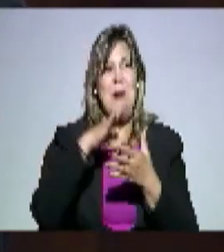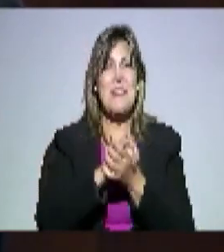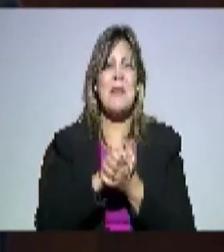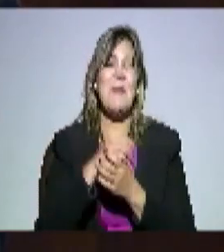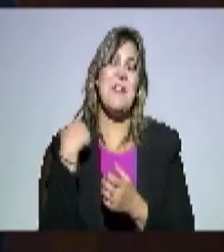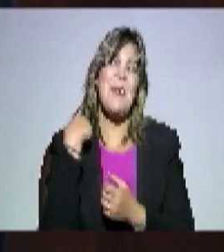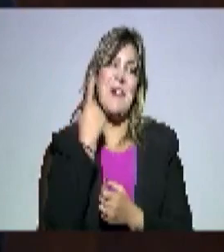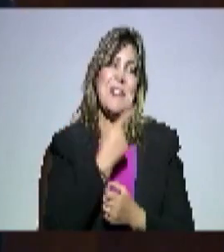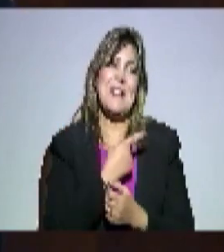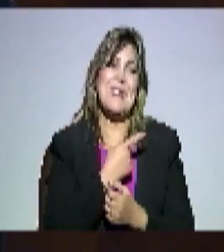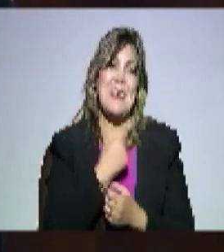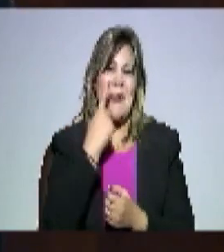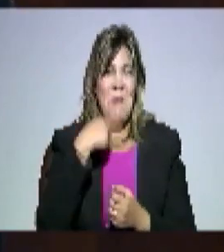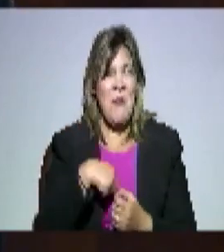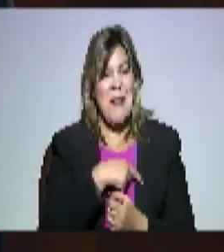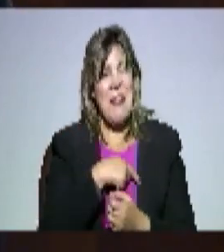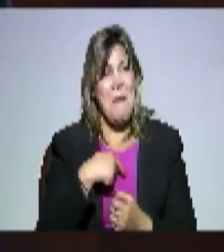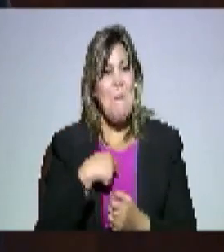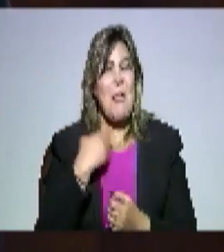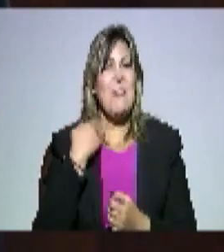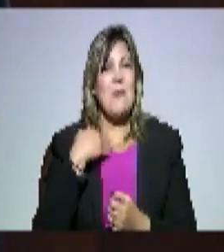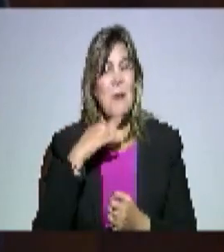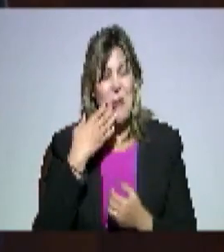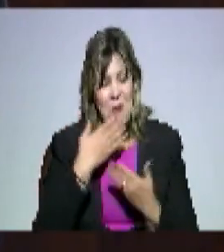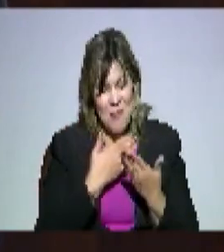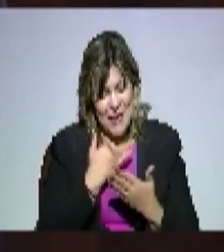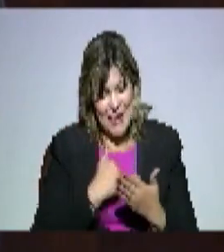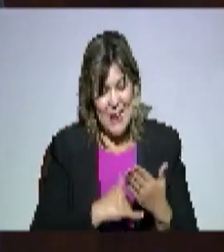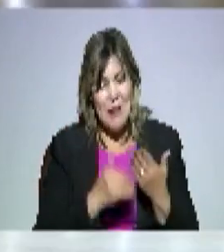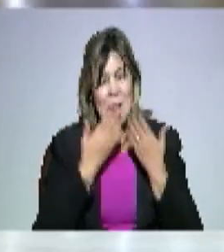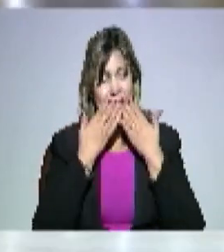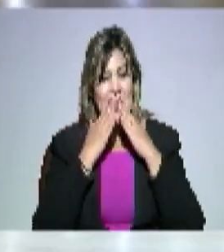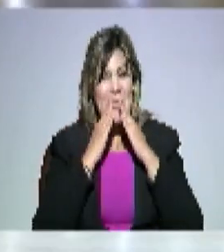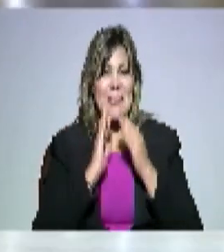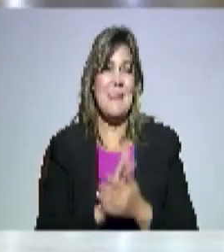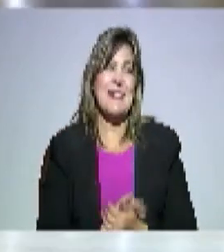القديسين لالهنا كل مجد وكرامه من الان والابد